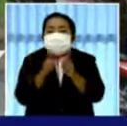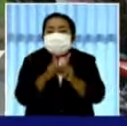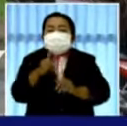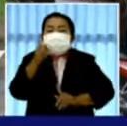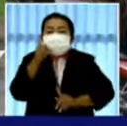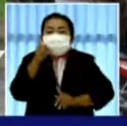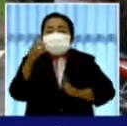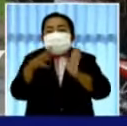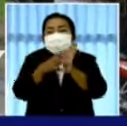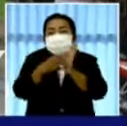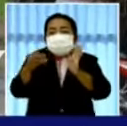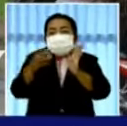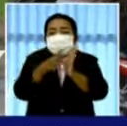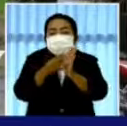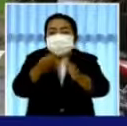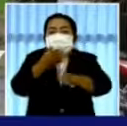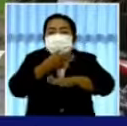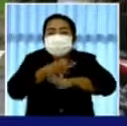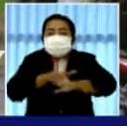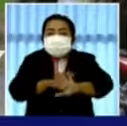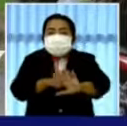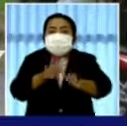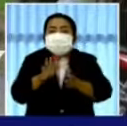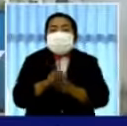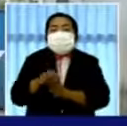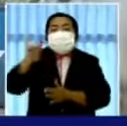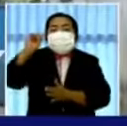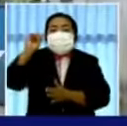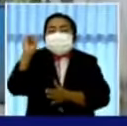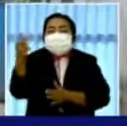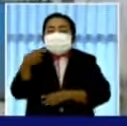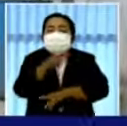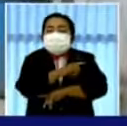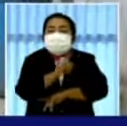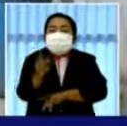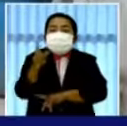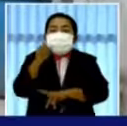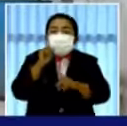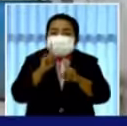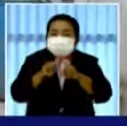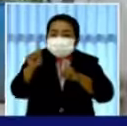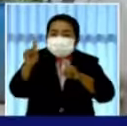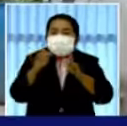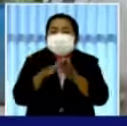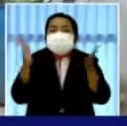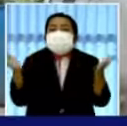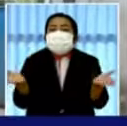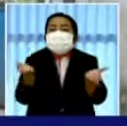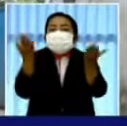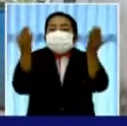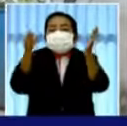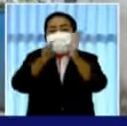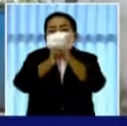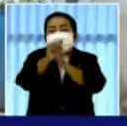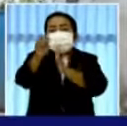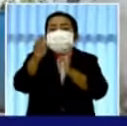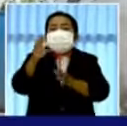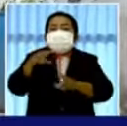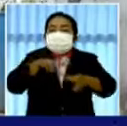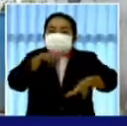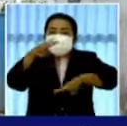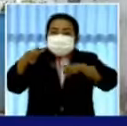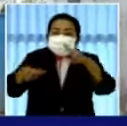ต่อเนื่องทุกวันนะครับแล้วก็ล่าสุดในวันที่ 1สิงหาคมที่ผ่านมาสปกครับได้มีการประกาศยกระดับจังหวัดตากให้เป็นพื้นที่ควบ